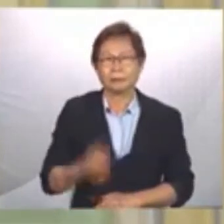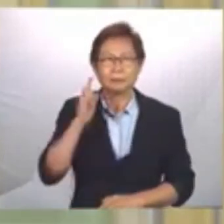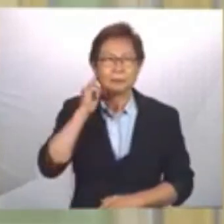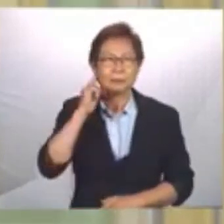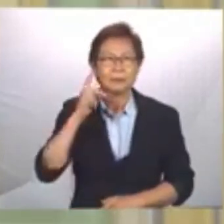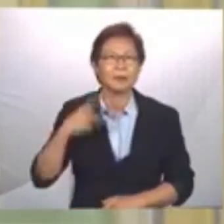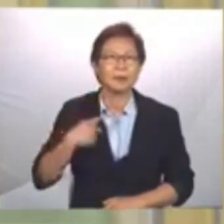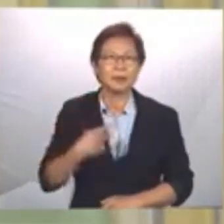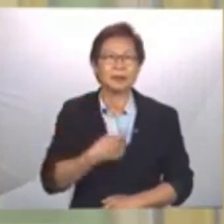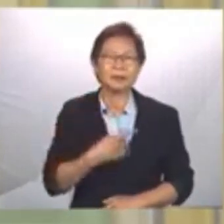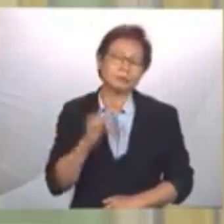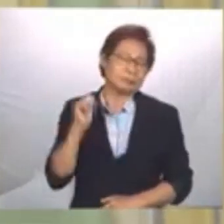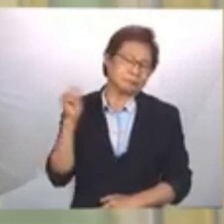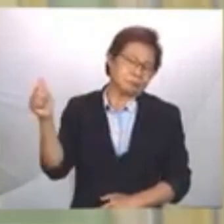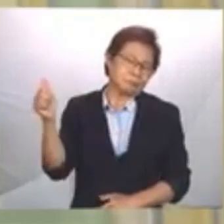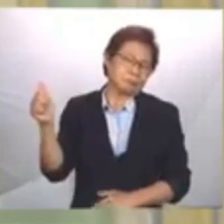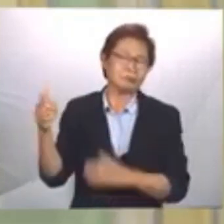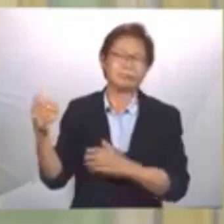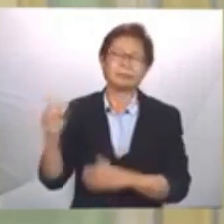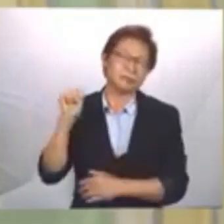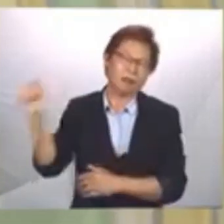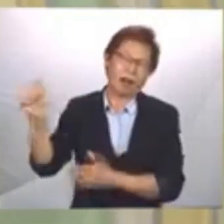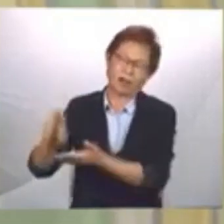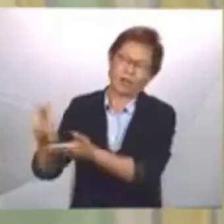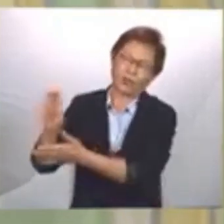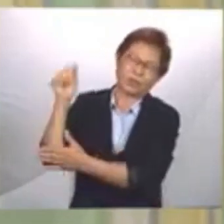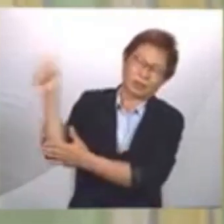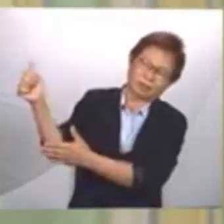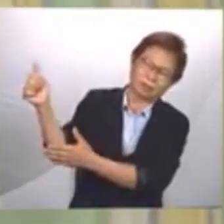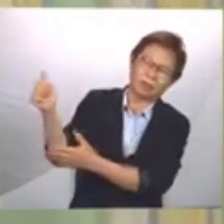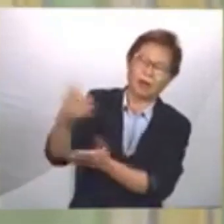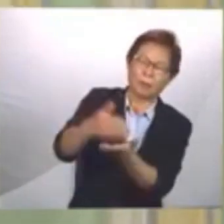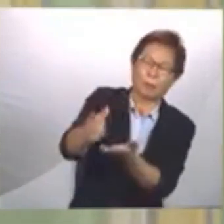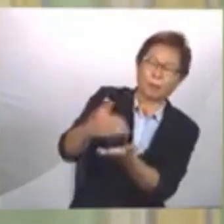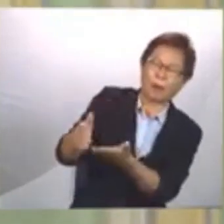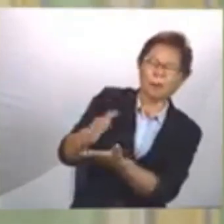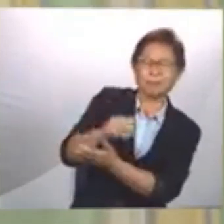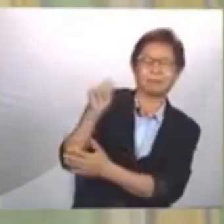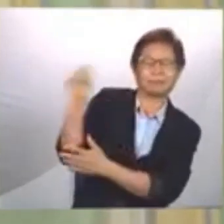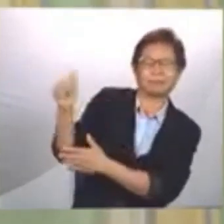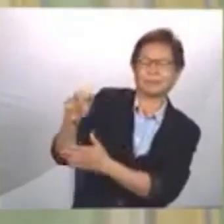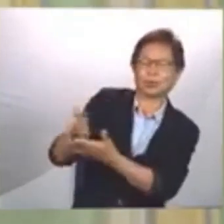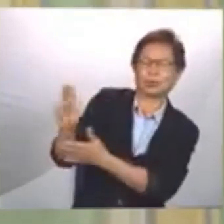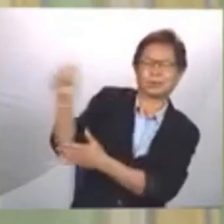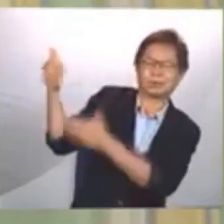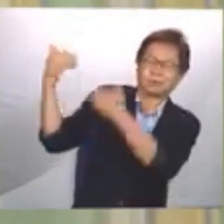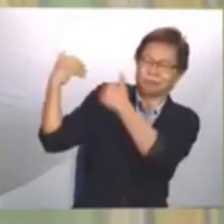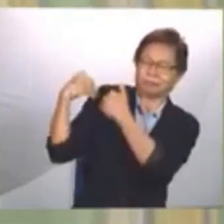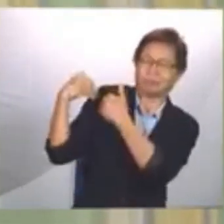Kita menyerahkan kepada pihak universiti dari segi pengagihan dan pelaksanaannya, ya.